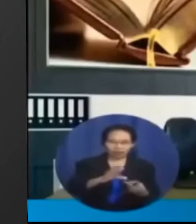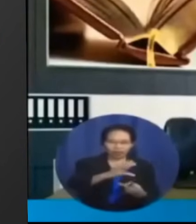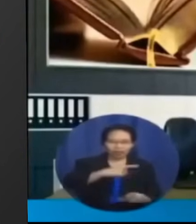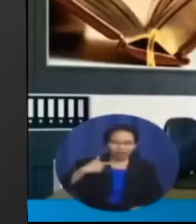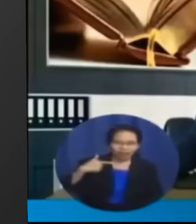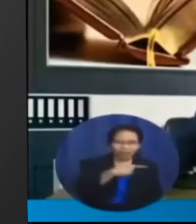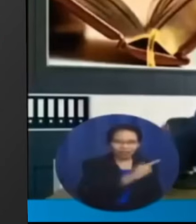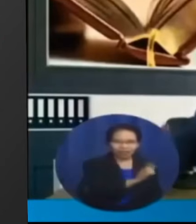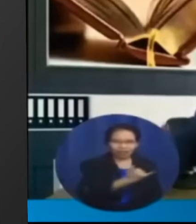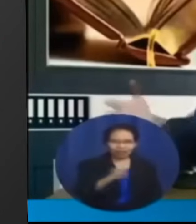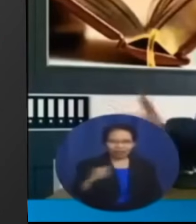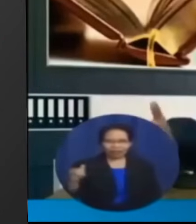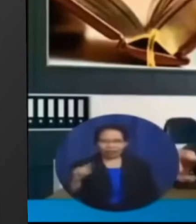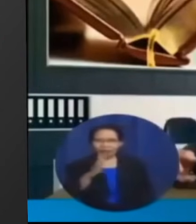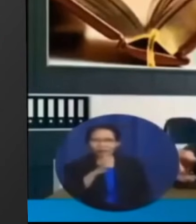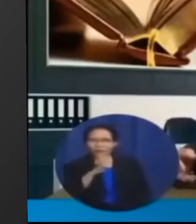binobola, yung